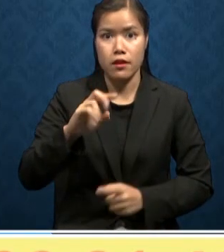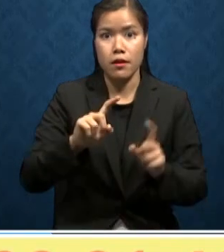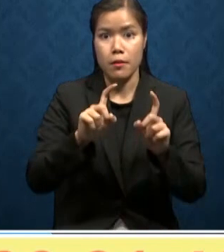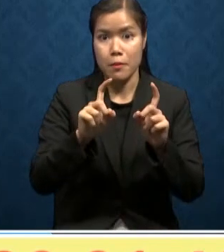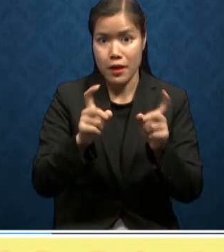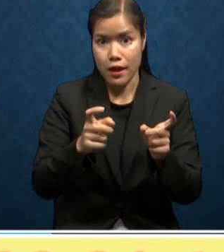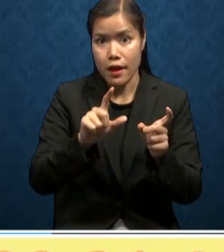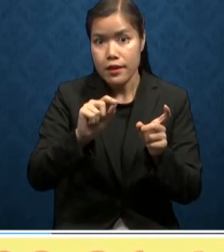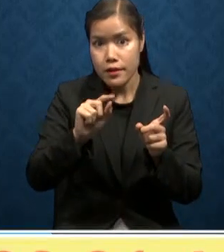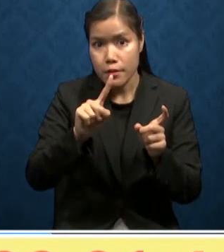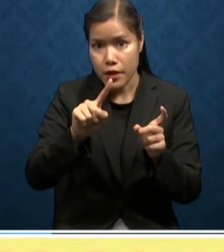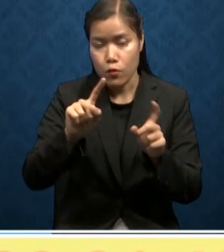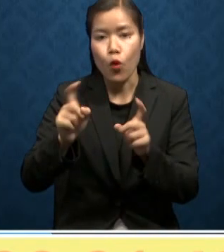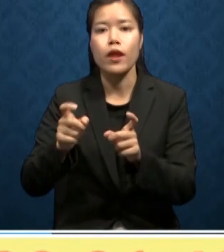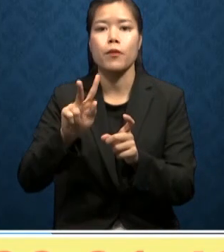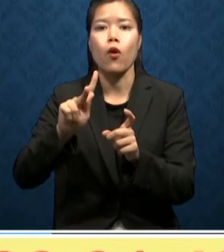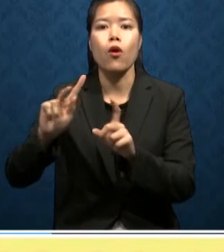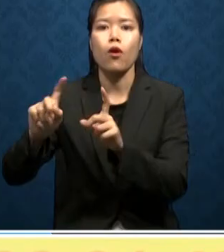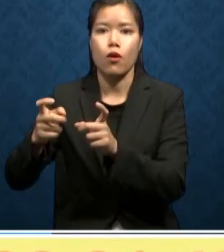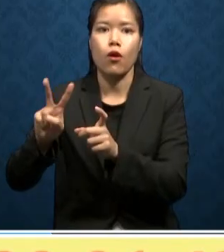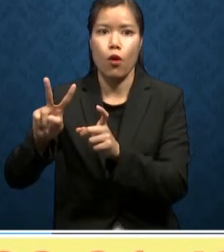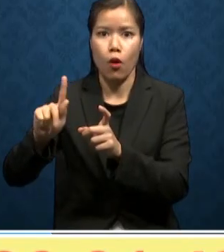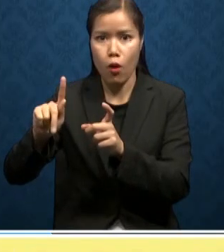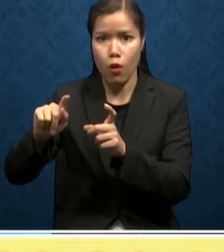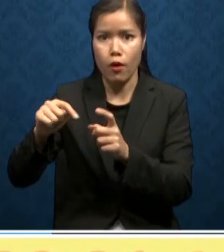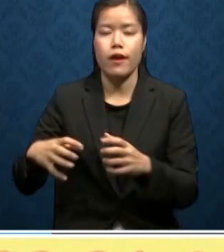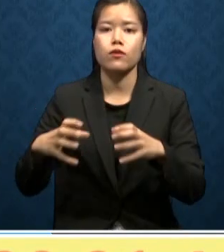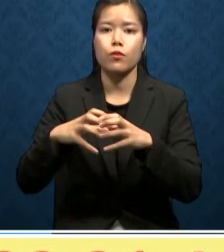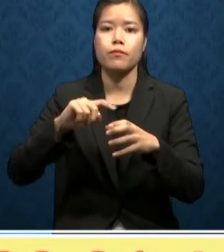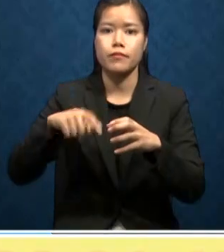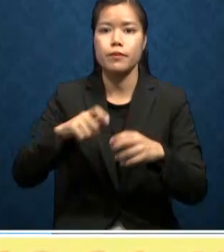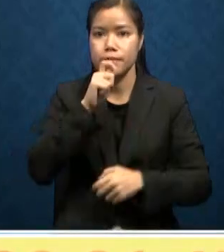เล็บกรณ์ะขอนะครับให้อยู่ในการเวลาของกรมสวงพริศักณ7ับขอบคมากครับ